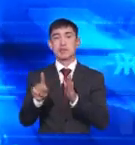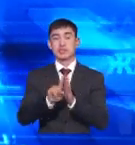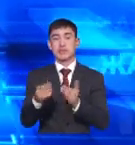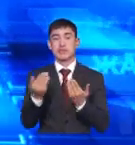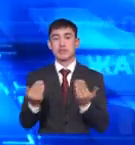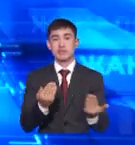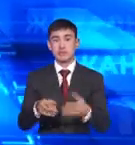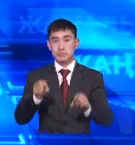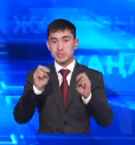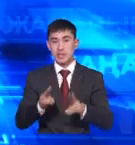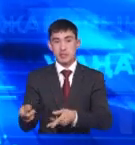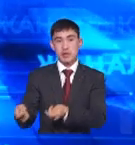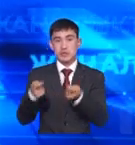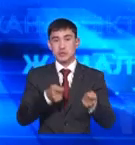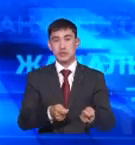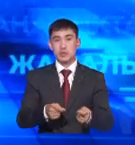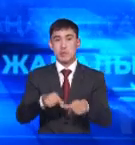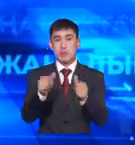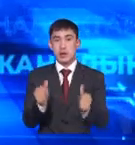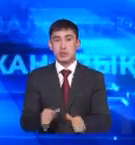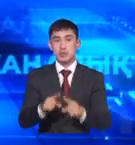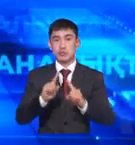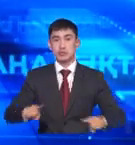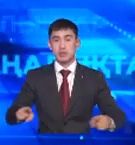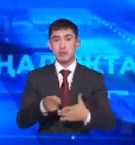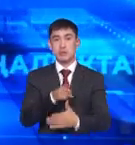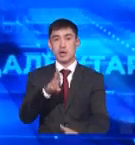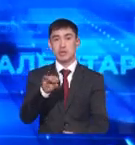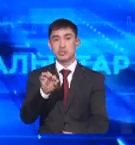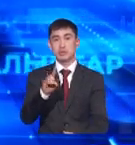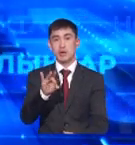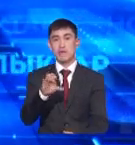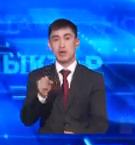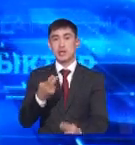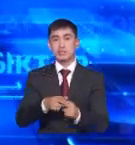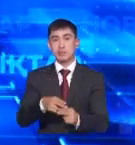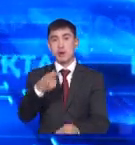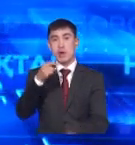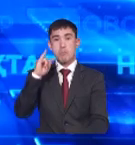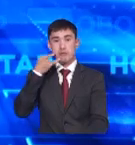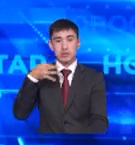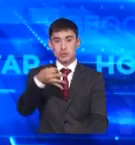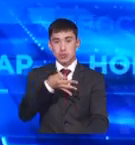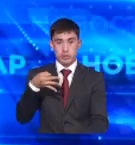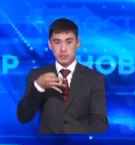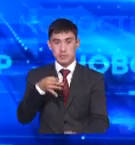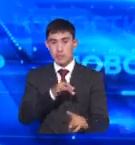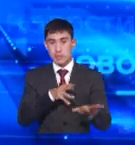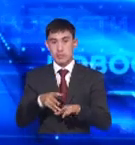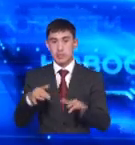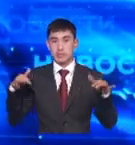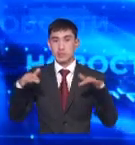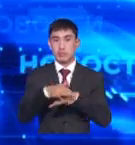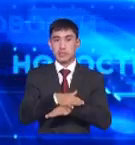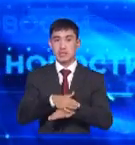выставка специально привезённая мемориальным музеем имени хаша Сапаева из самой Павлодарской области на